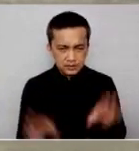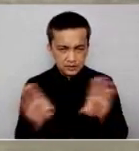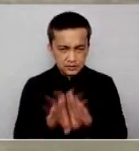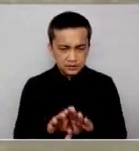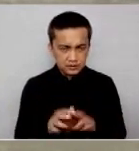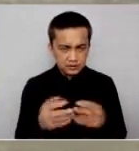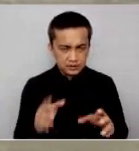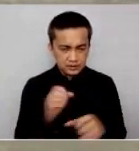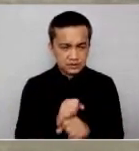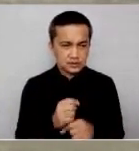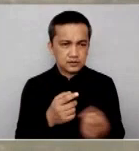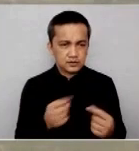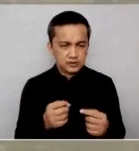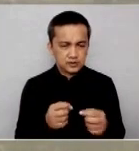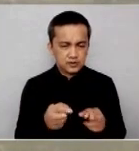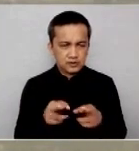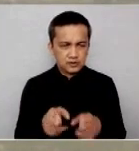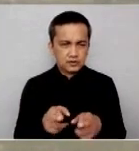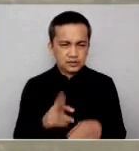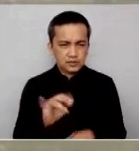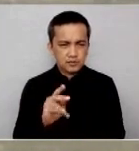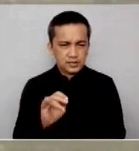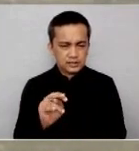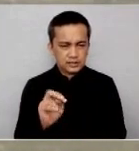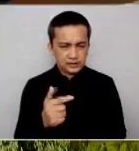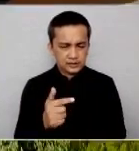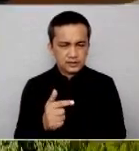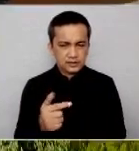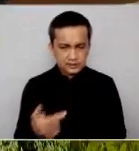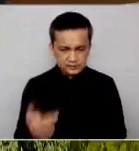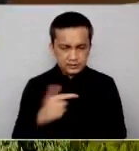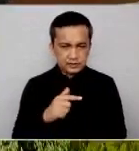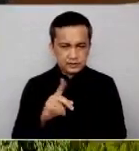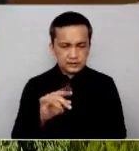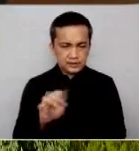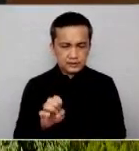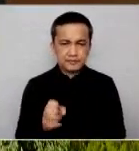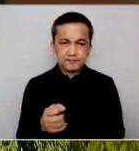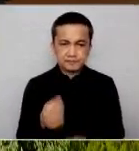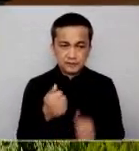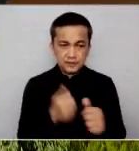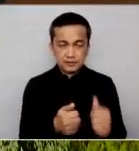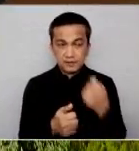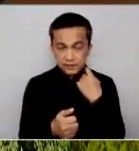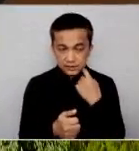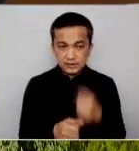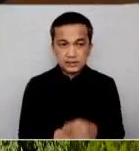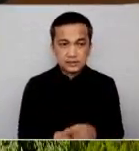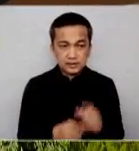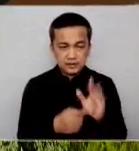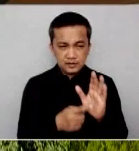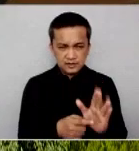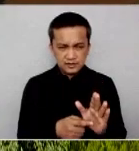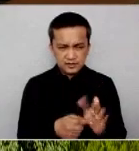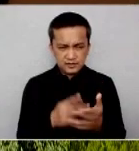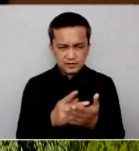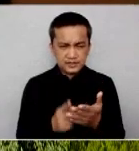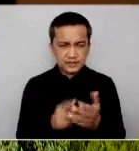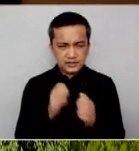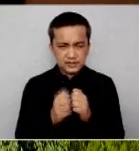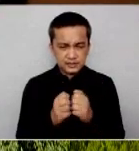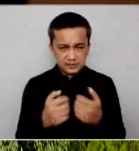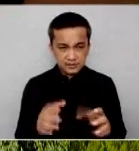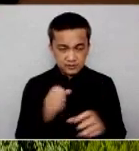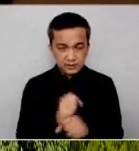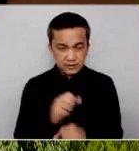ng ginawang road re-blocking. Jess Gretzen. Dave, ihabol lang natin. Kanina napakita mo na yung mga bahagi ng EDSA na tapos na yung